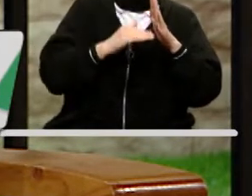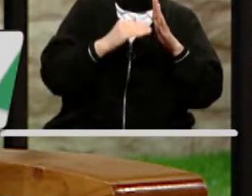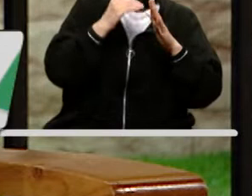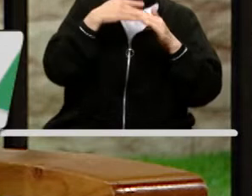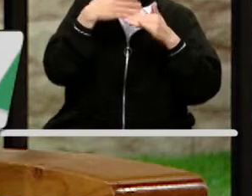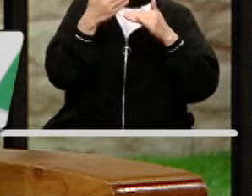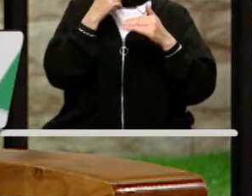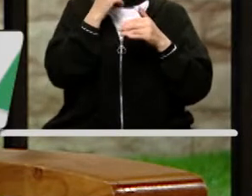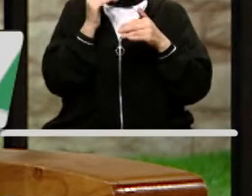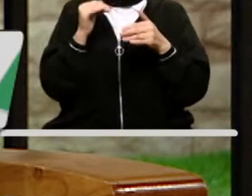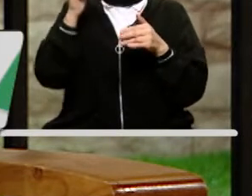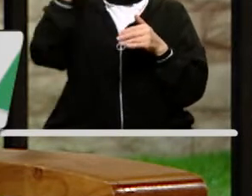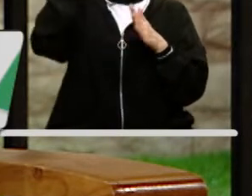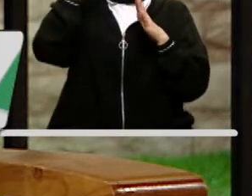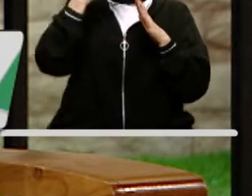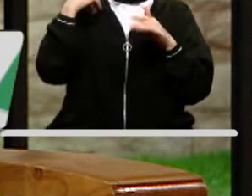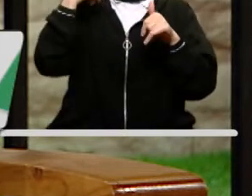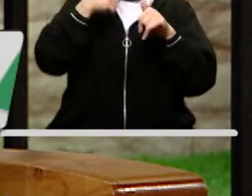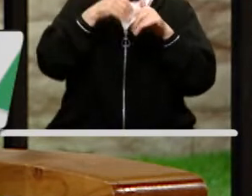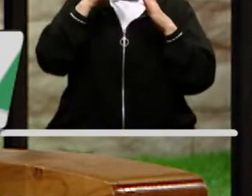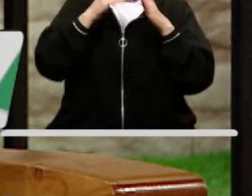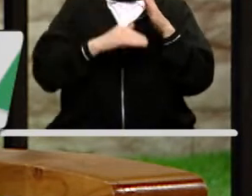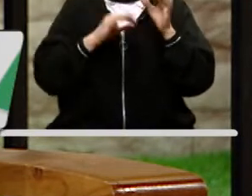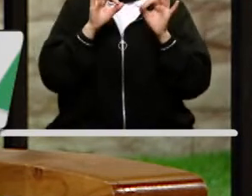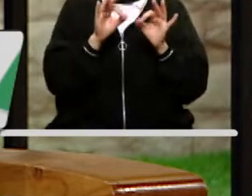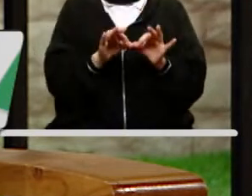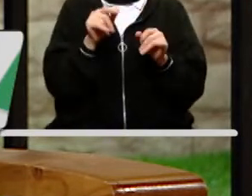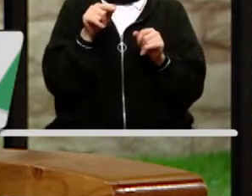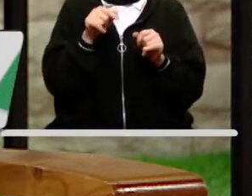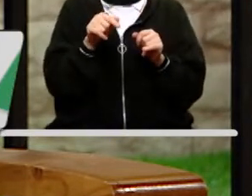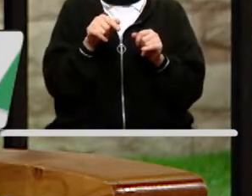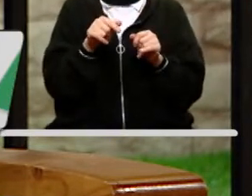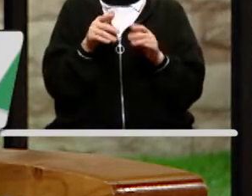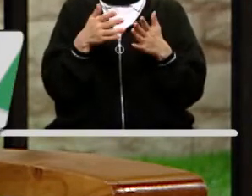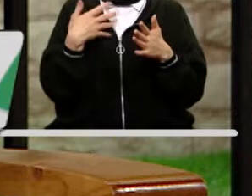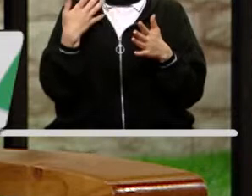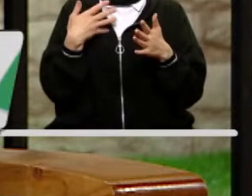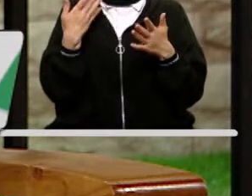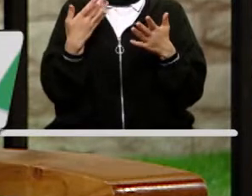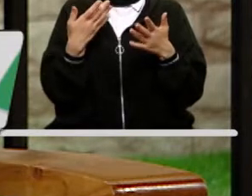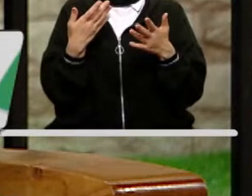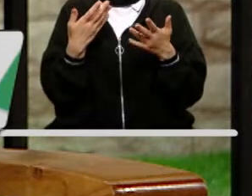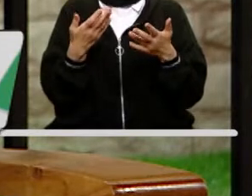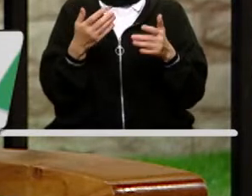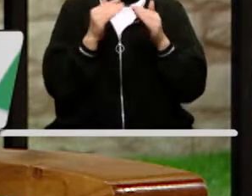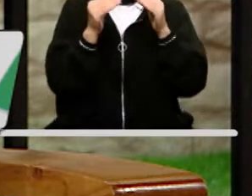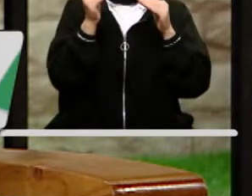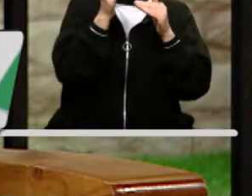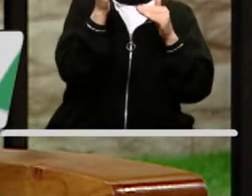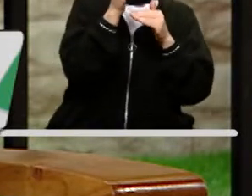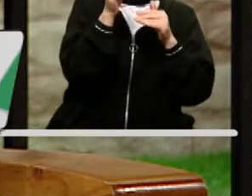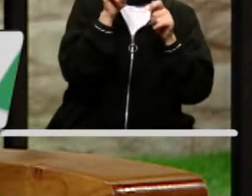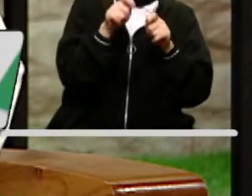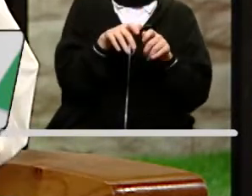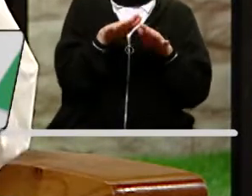yolunu bulamadıysa, hani böyle tamamıyla içe dönük, depresif ruh halinde olan, hiçbir şey yapmak